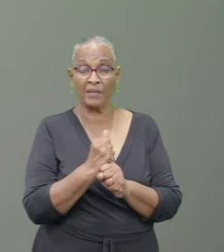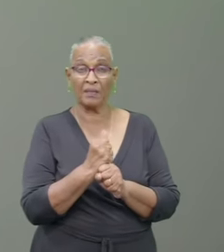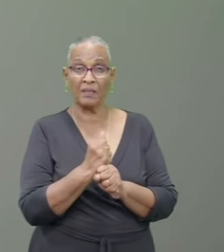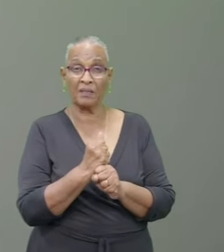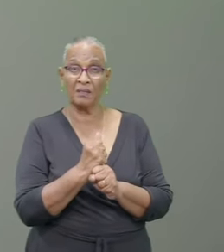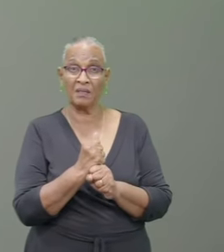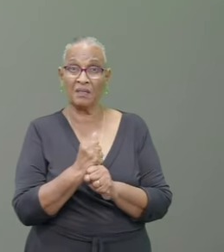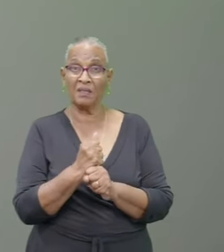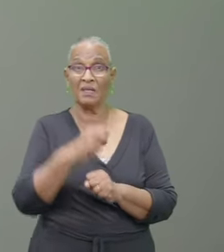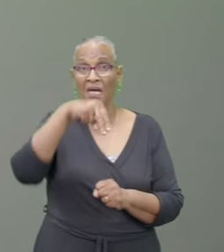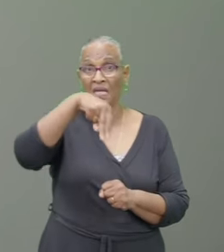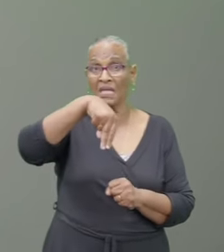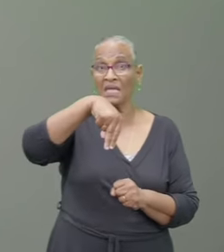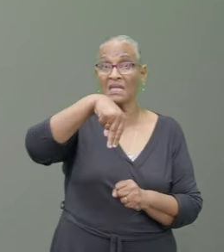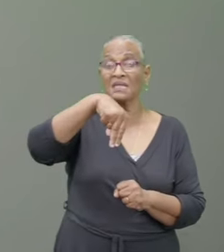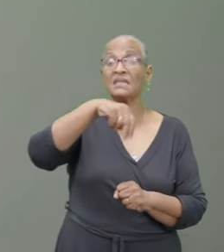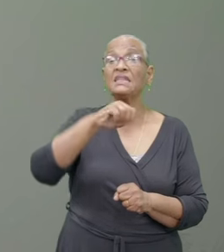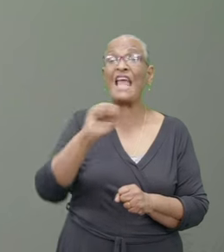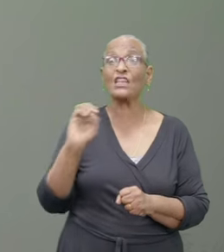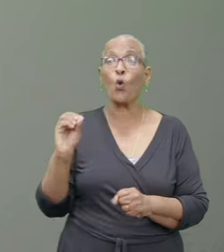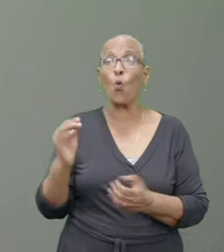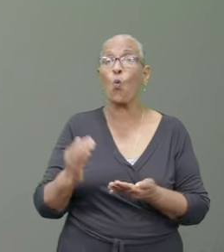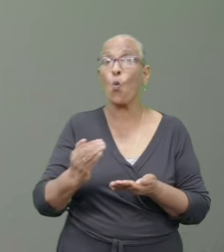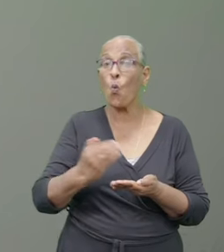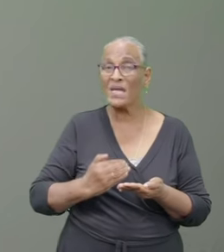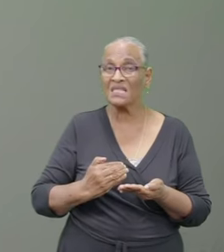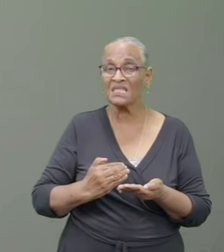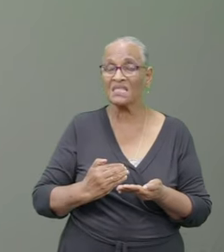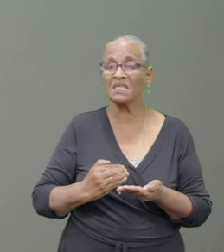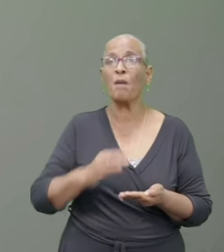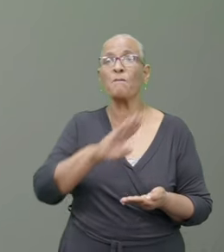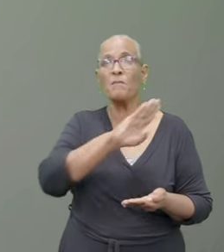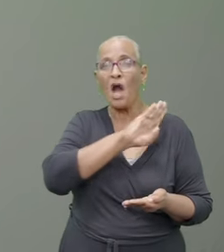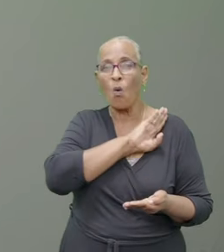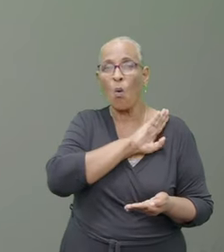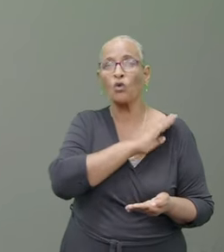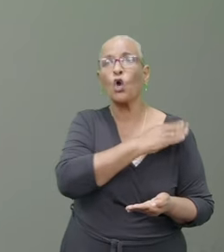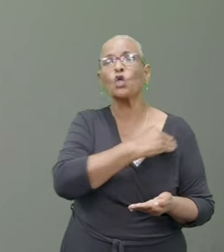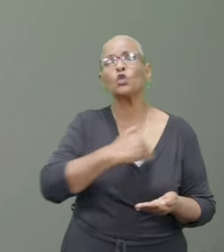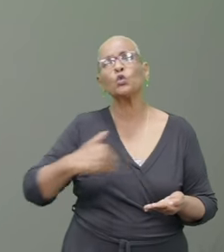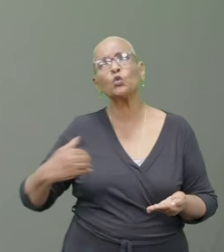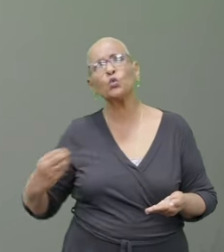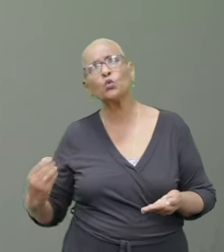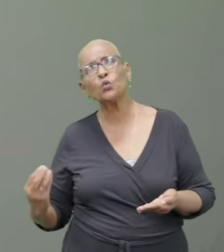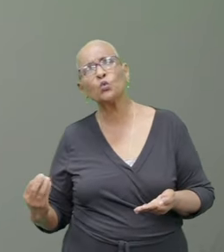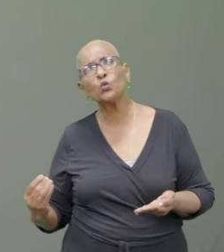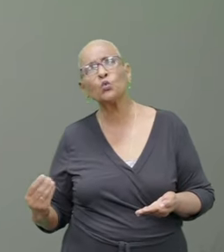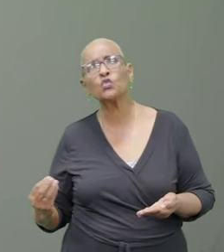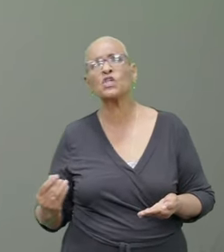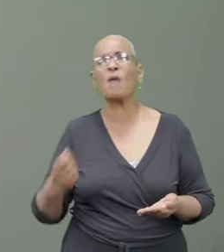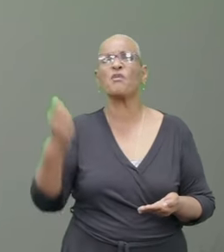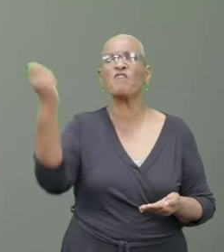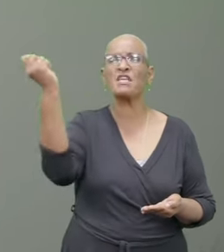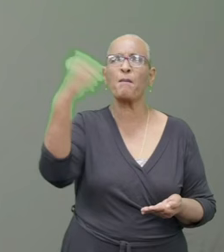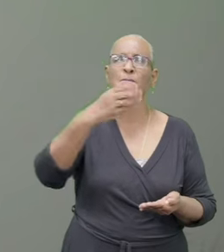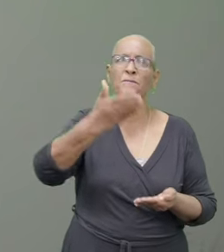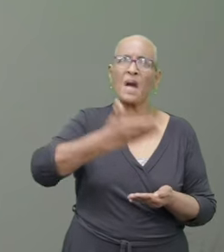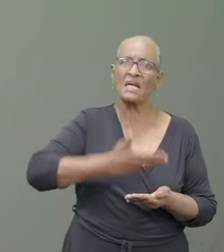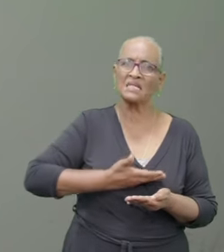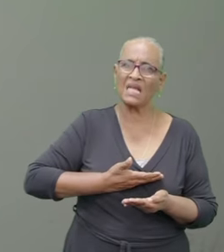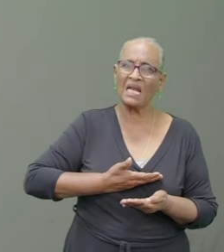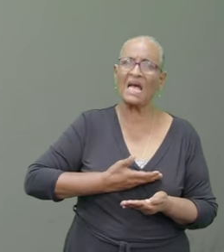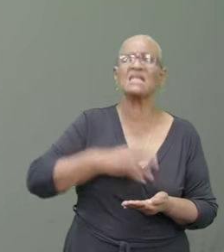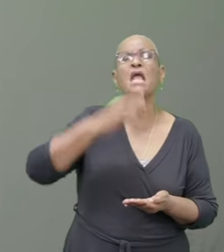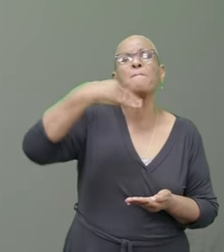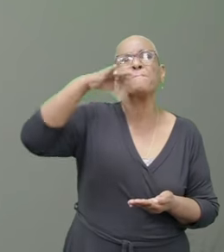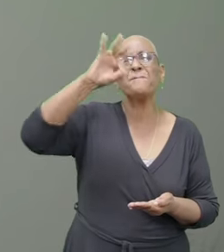een netto winst, maar ook is er een duurzame verduurzaming van het loon. En dan krijg je ook een betere